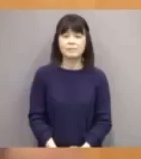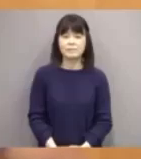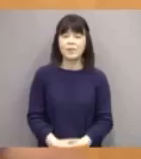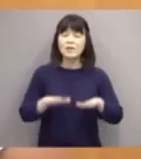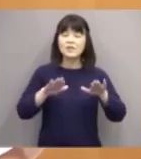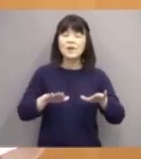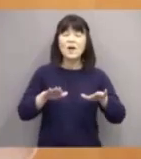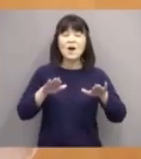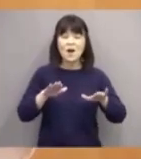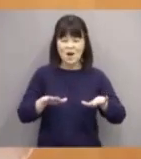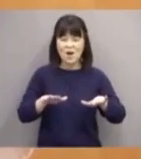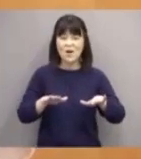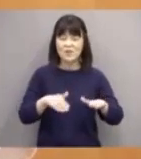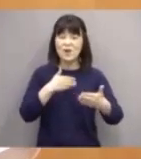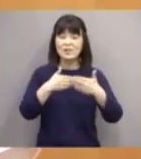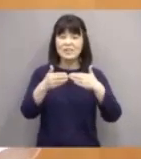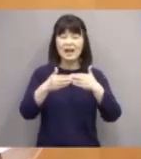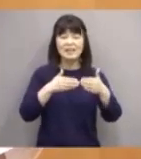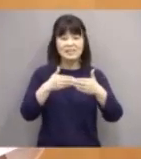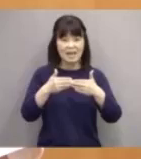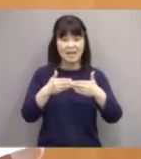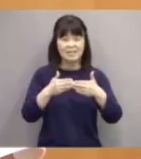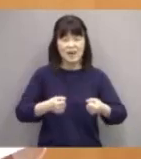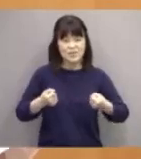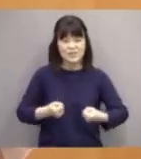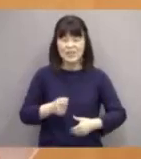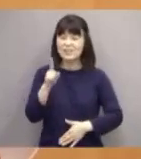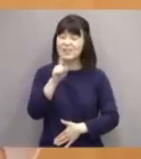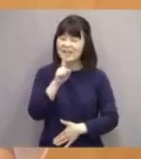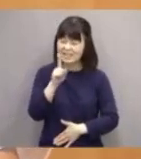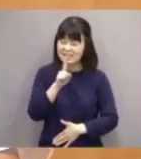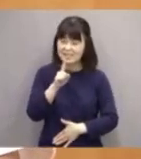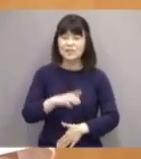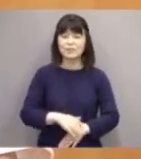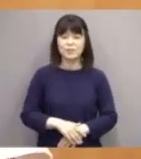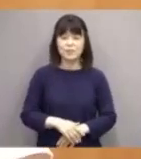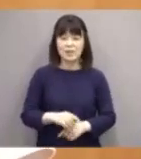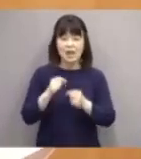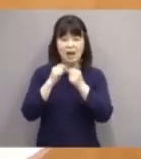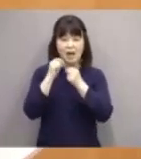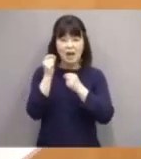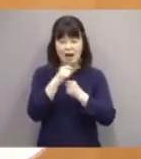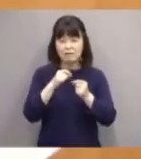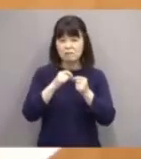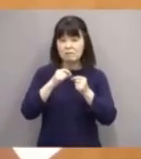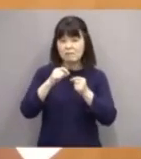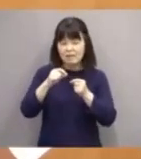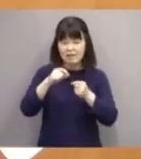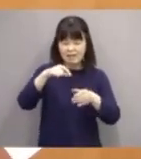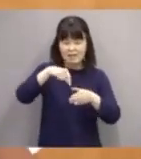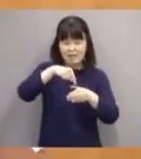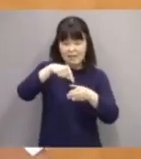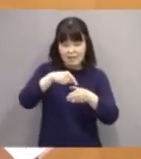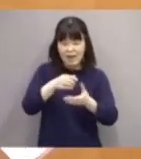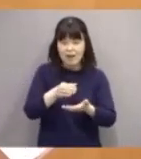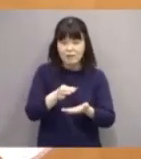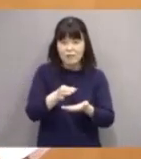今日の理科体験学習で何か面白かったですか？ 針金が浮かぶの